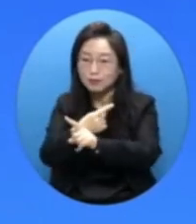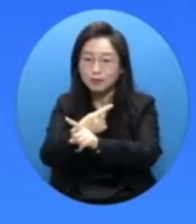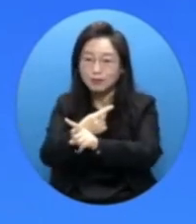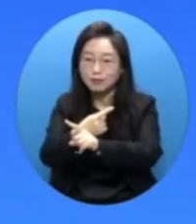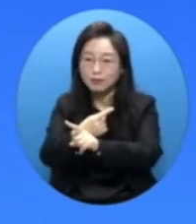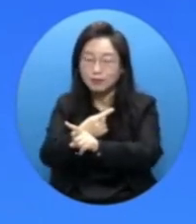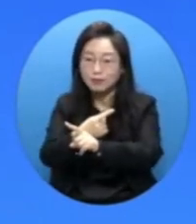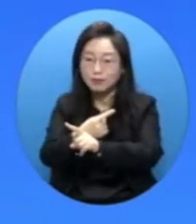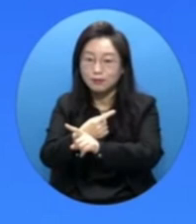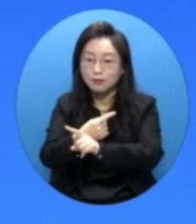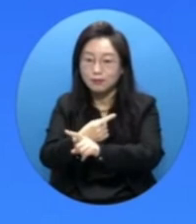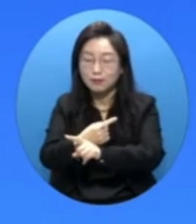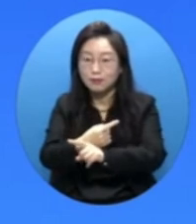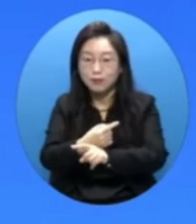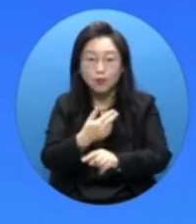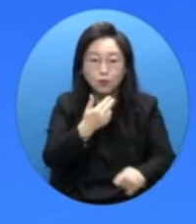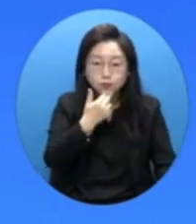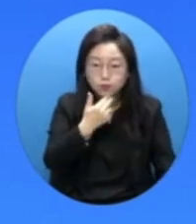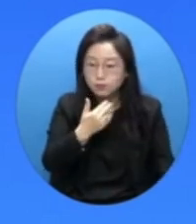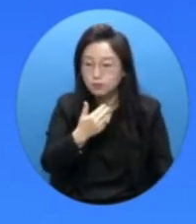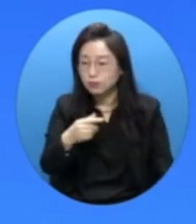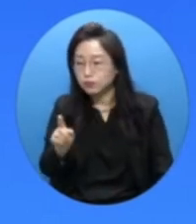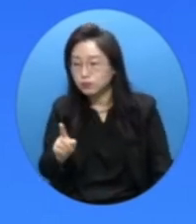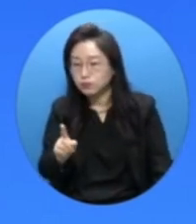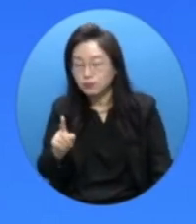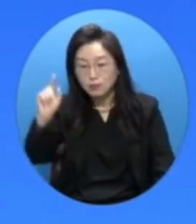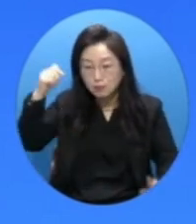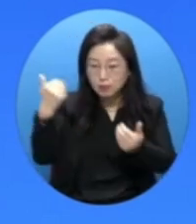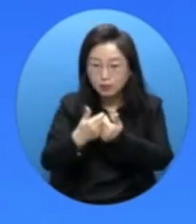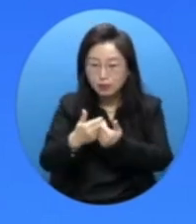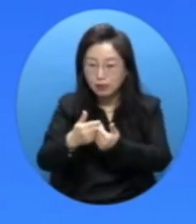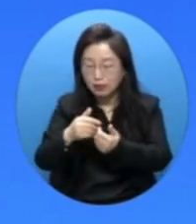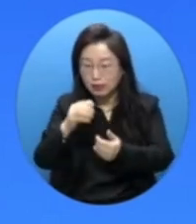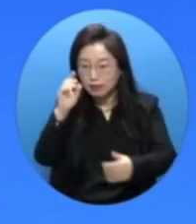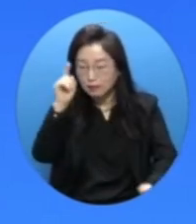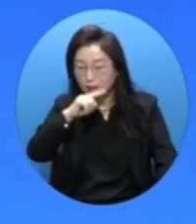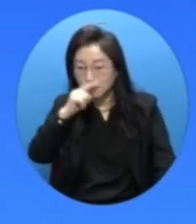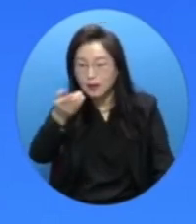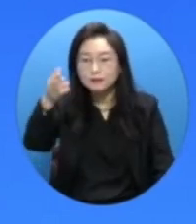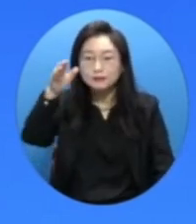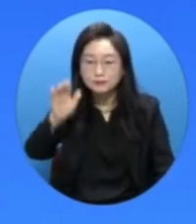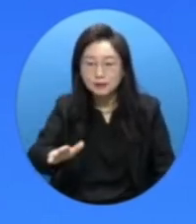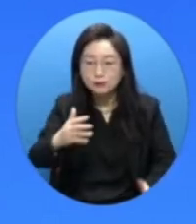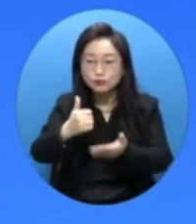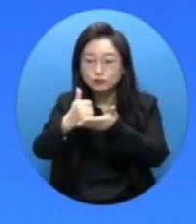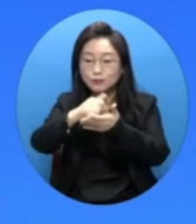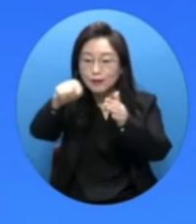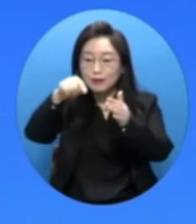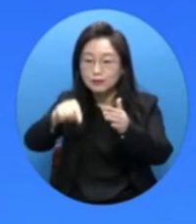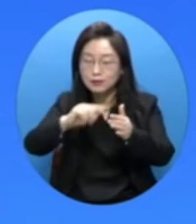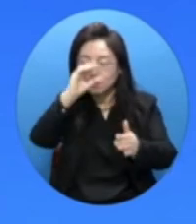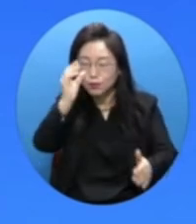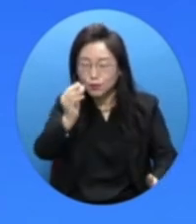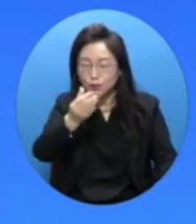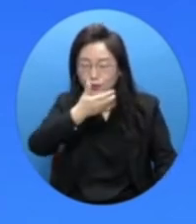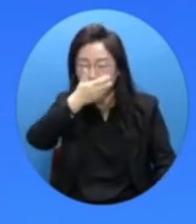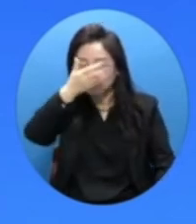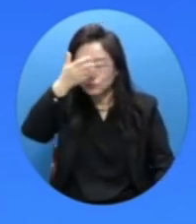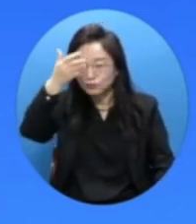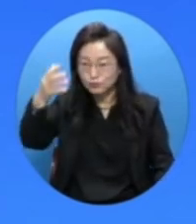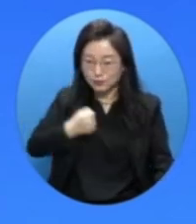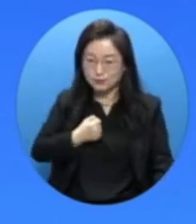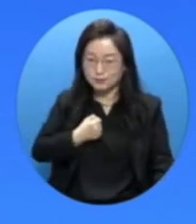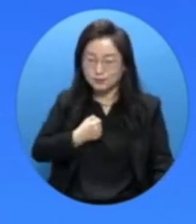오히려 반대적인 상황에서였다고 할지라도 우리가 주님 안에서 가진 거룩한 꿈은 주님의 반드시